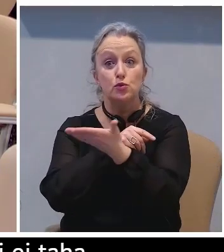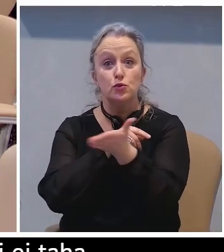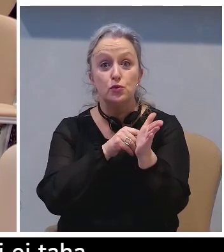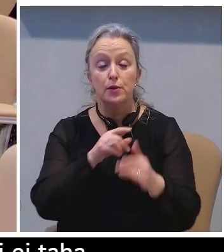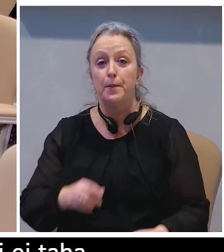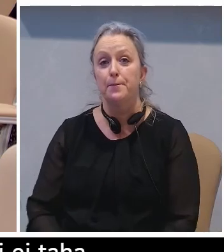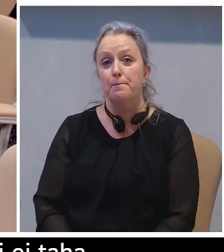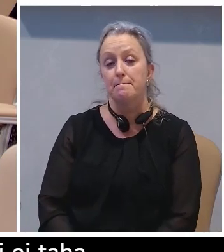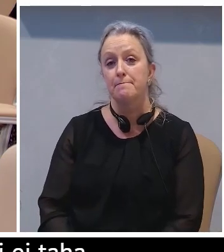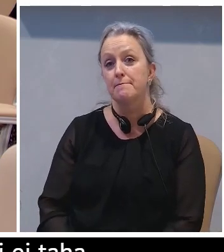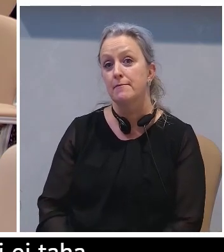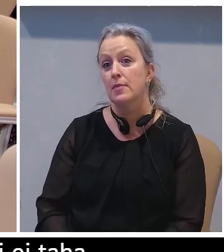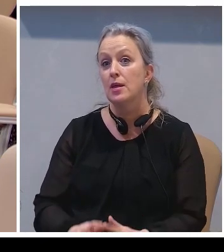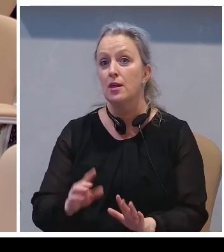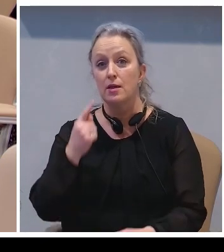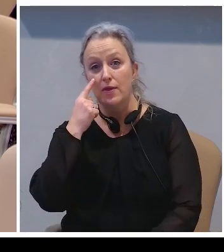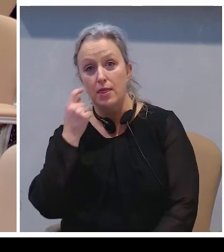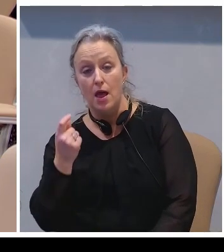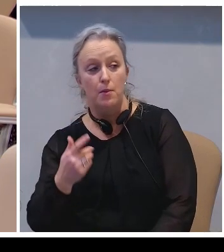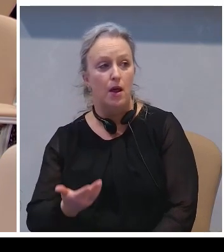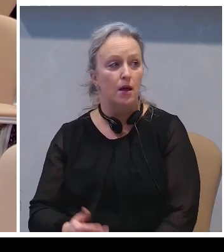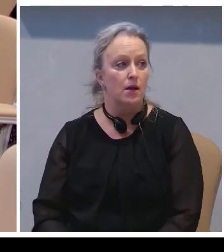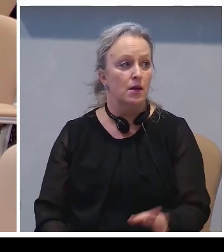there any questions? või tähelepanek?